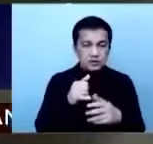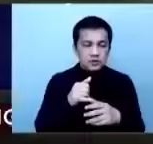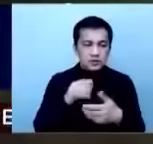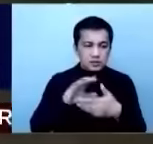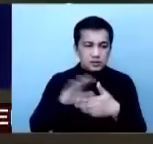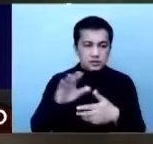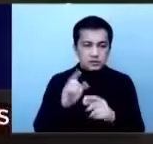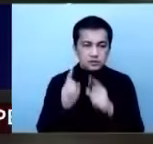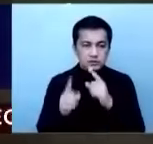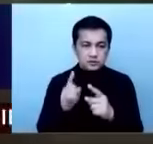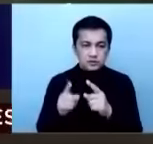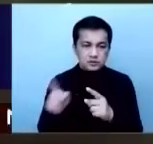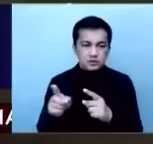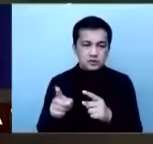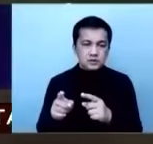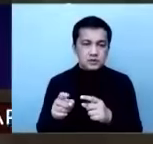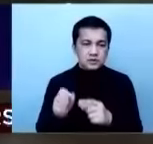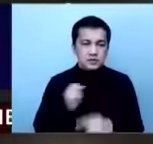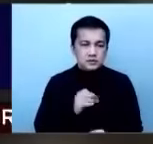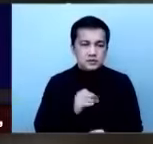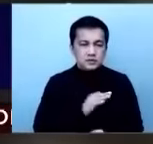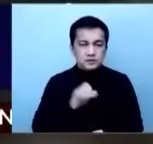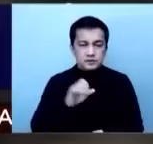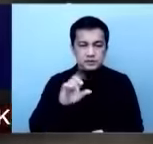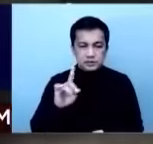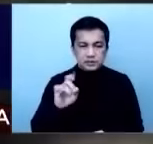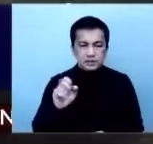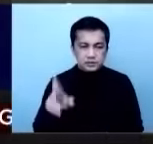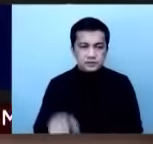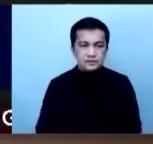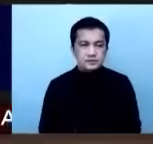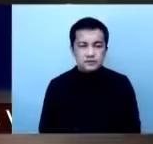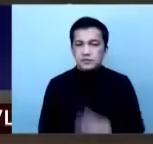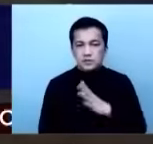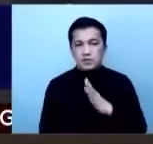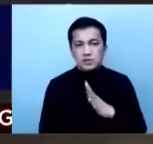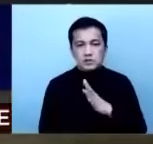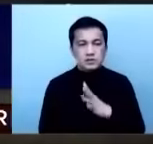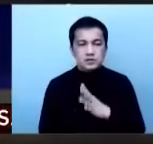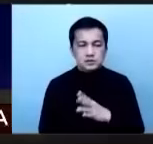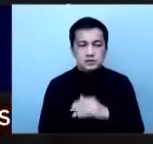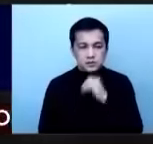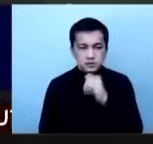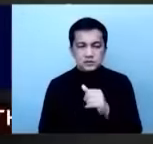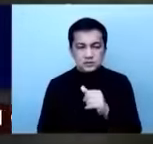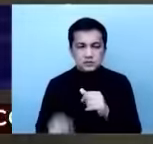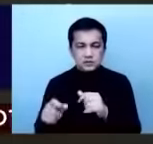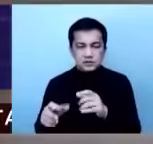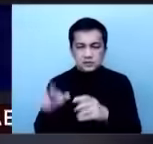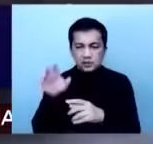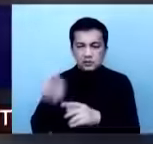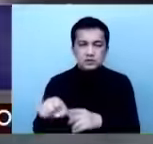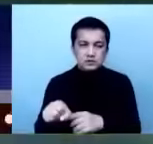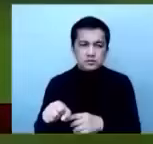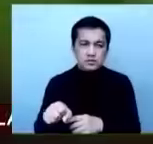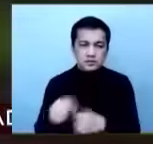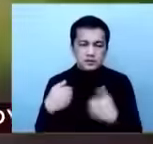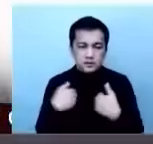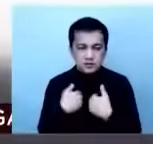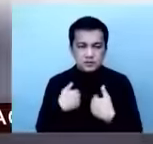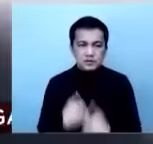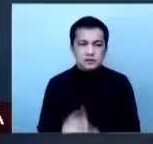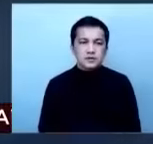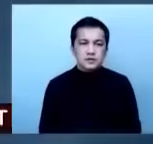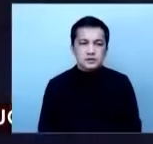raw siya ng ilang tauhan ng DENR roon. Okay na raw sila dahil hindi naman daw nila inangkin ang mga hayop. Yung mga DNR